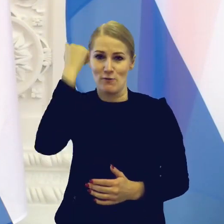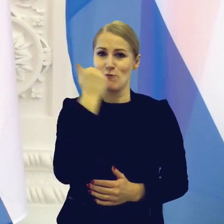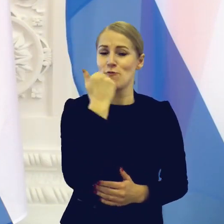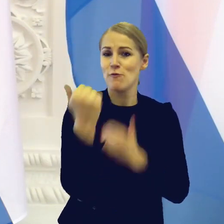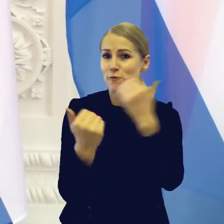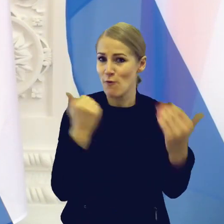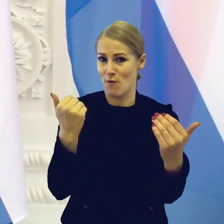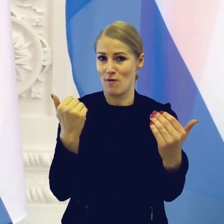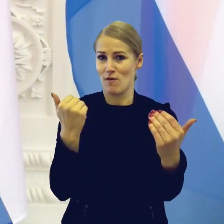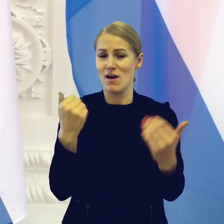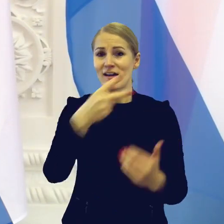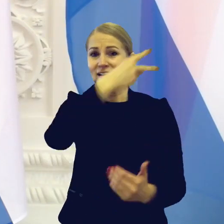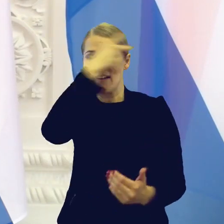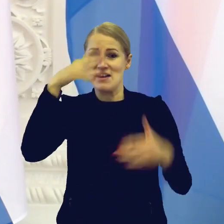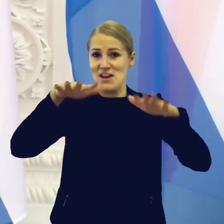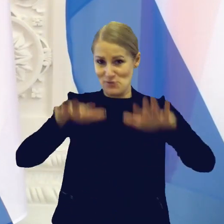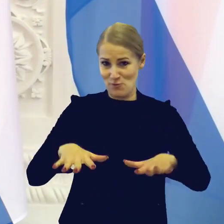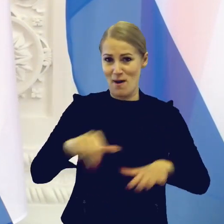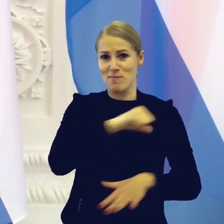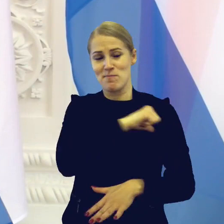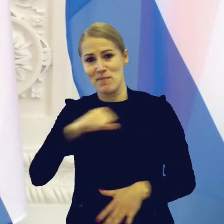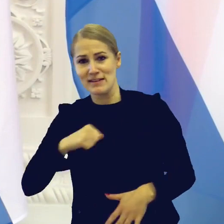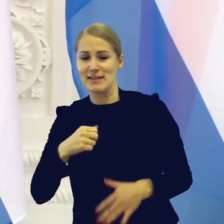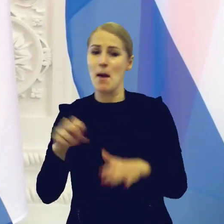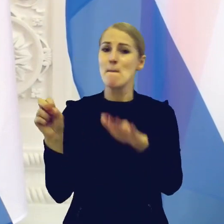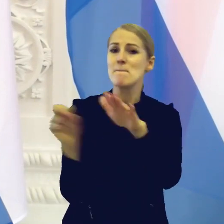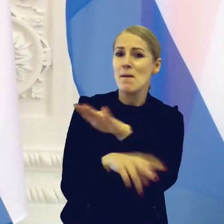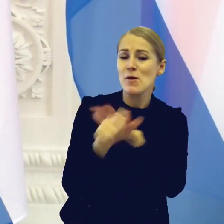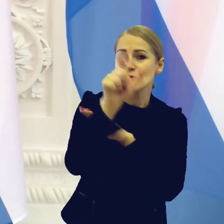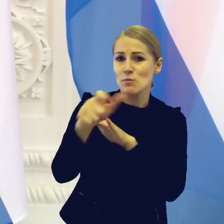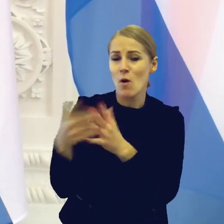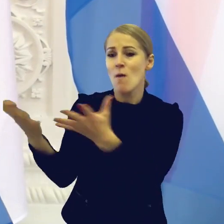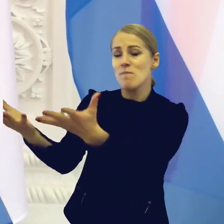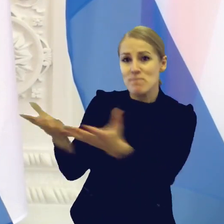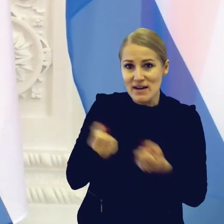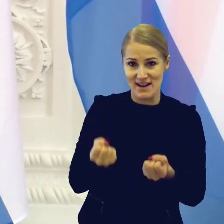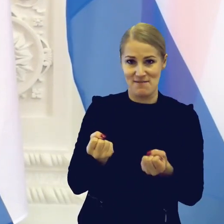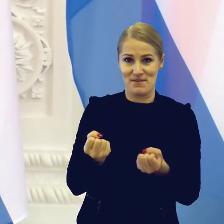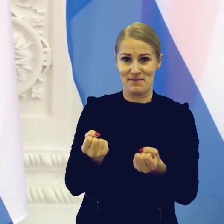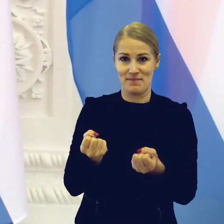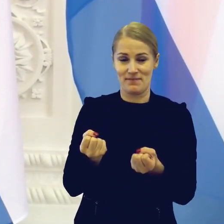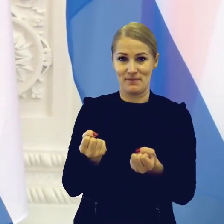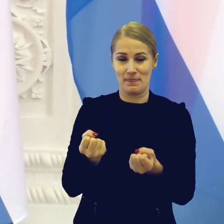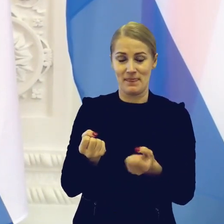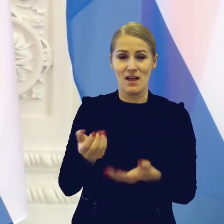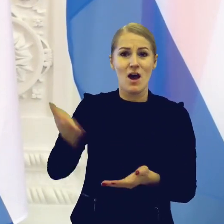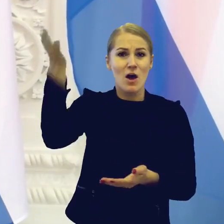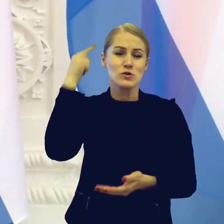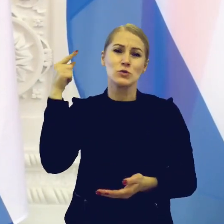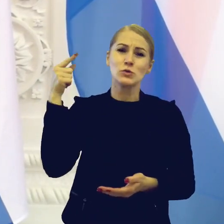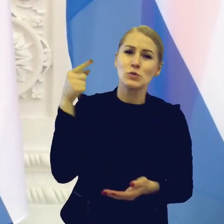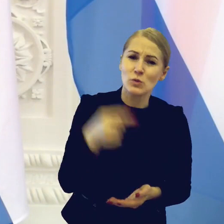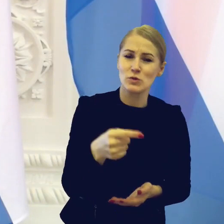ir išreikšti susižavėjimą Lietuvos vaidmeniu priimant pabėgėlius. Anksčiau Lietuva suteikė prieglobstį